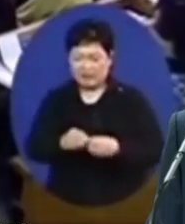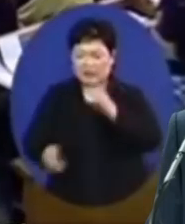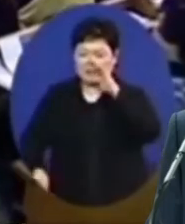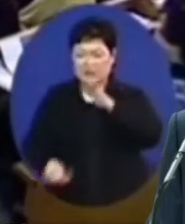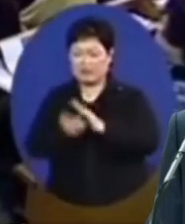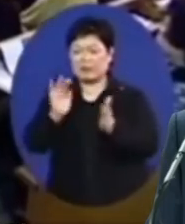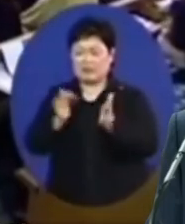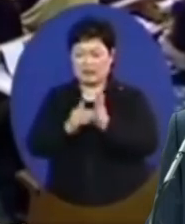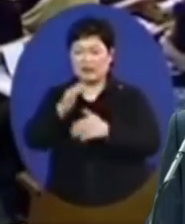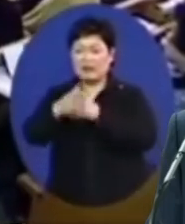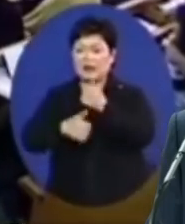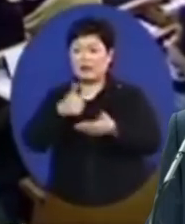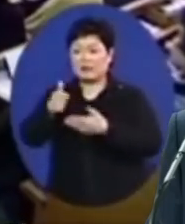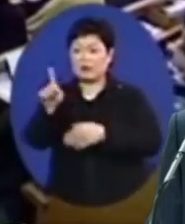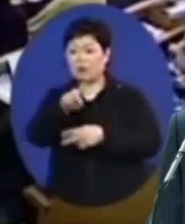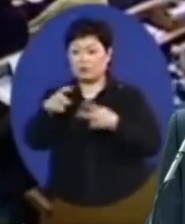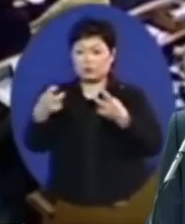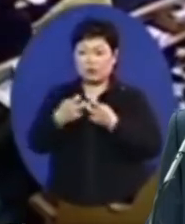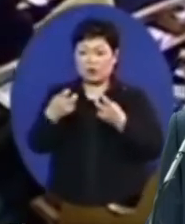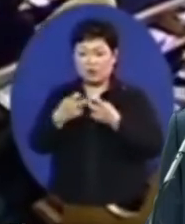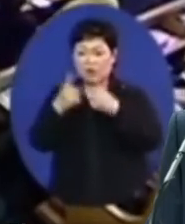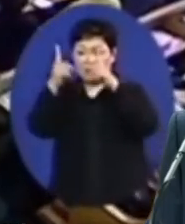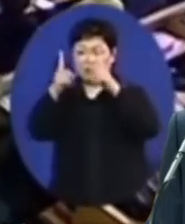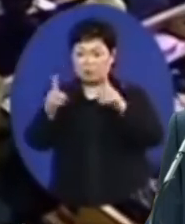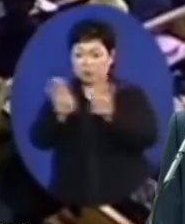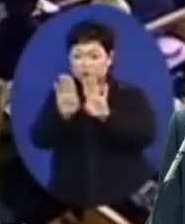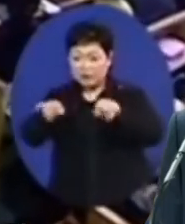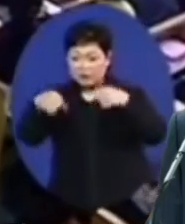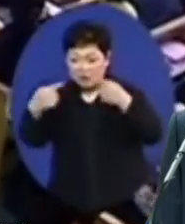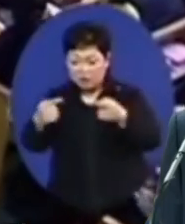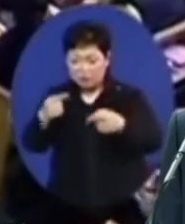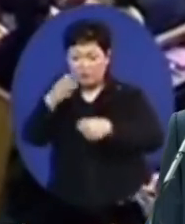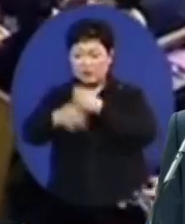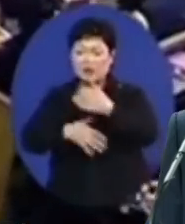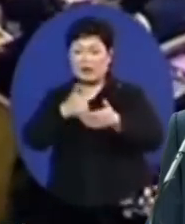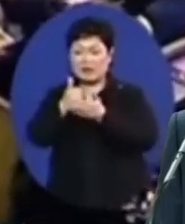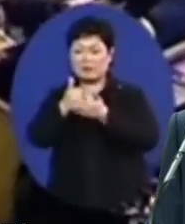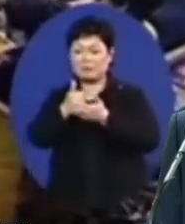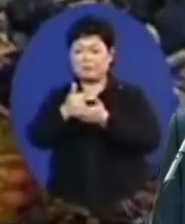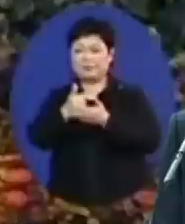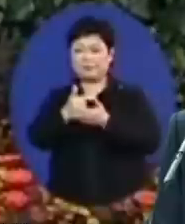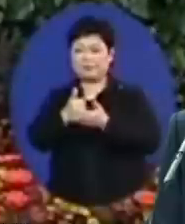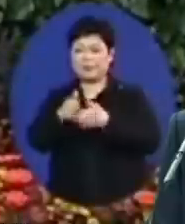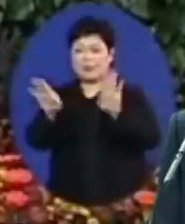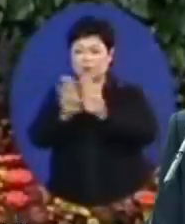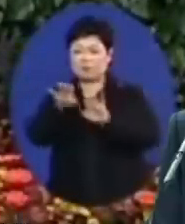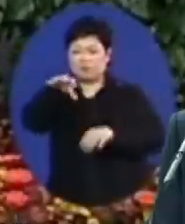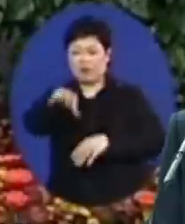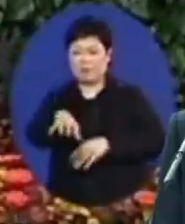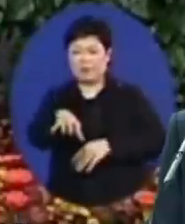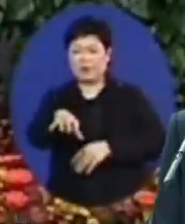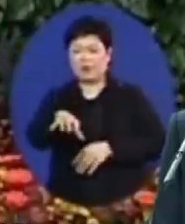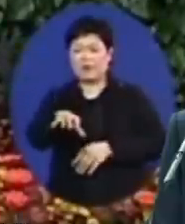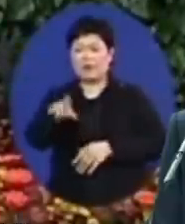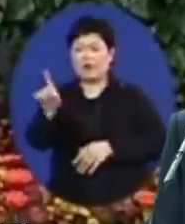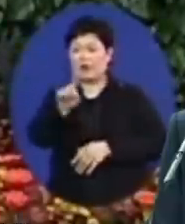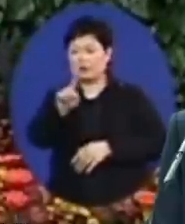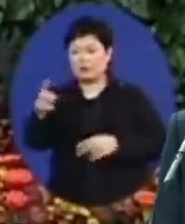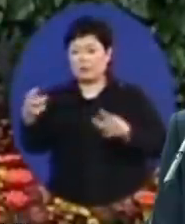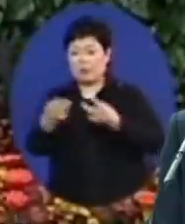하나님께 어떻게 대굴에 들어가며 하나님 문 앞에 어떻게 설 수